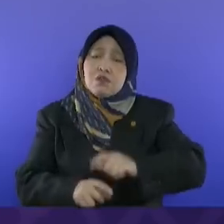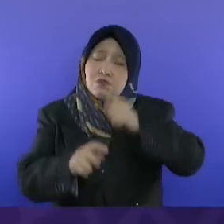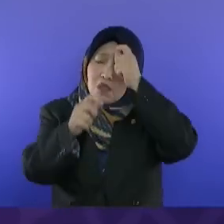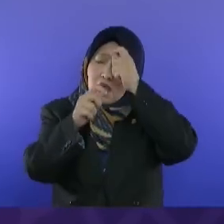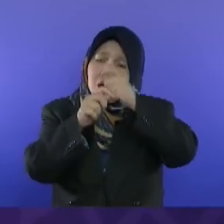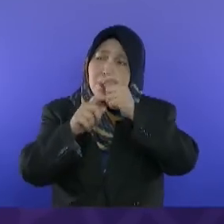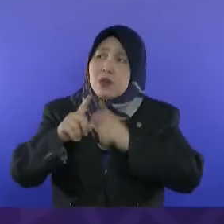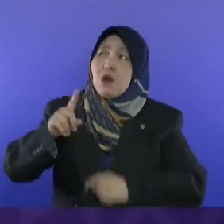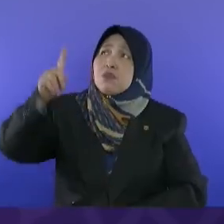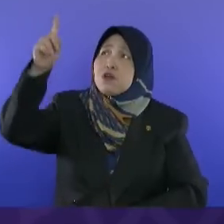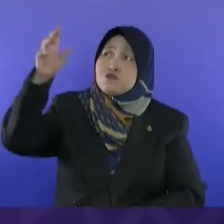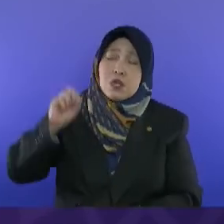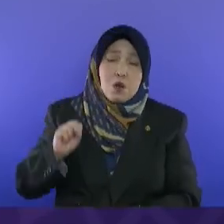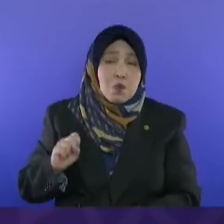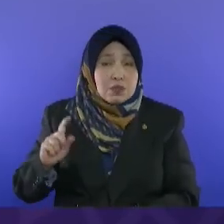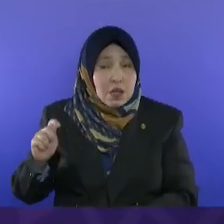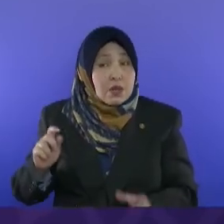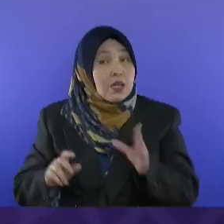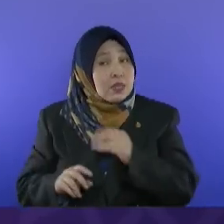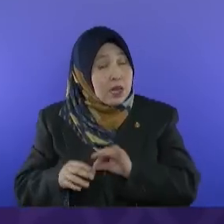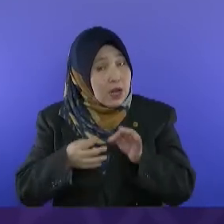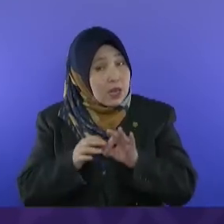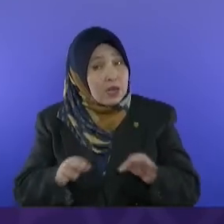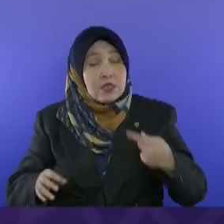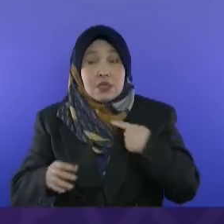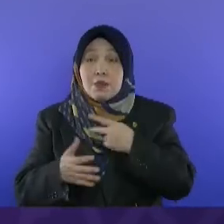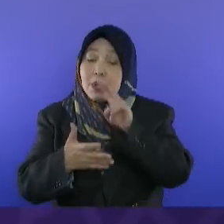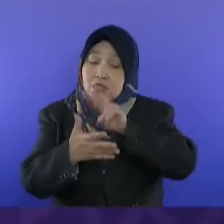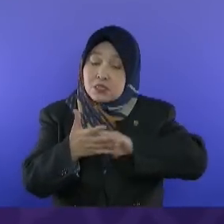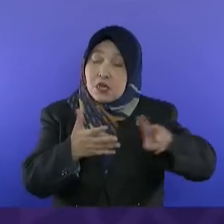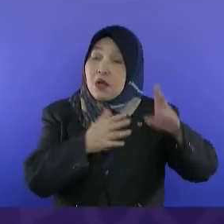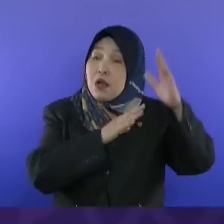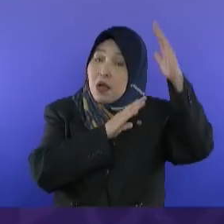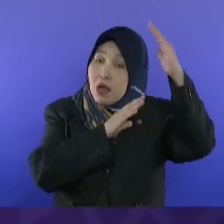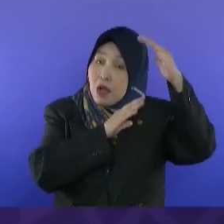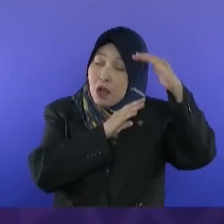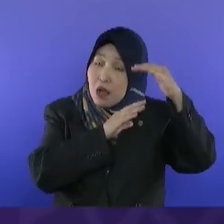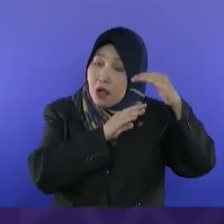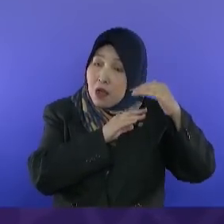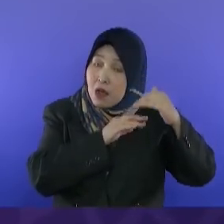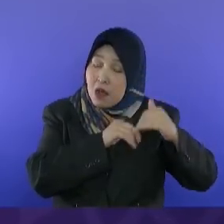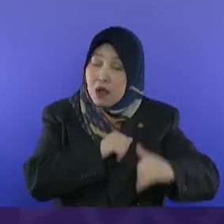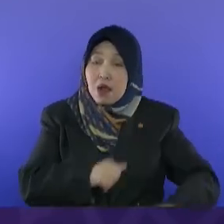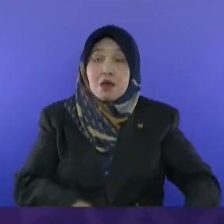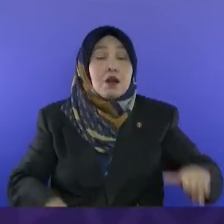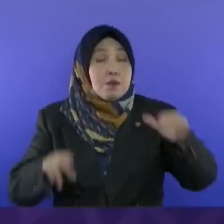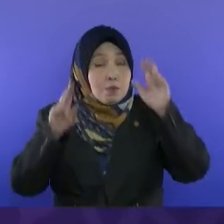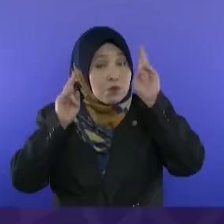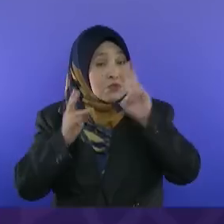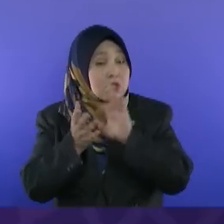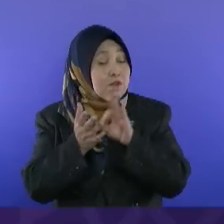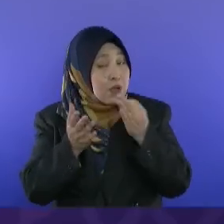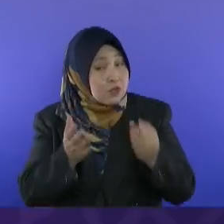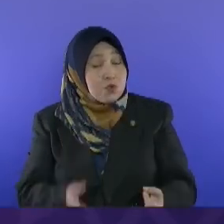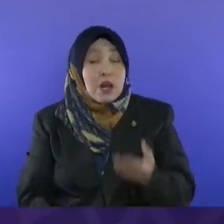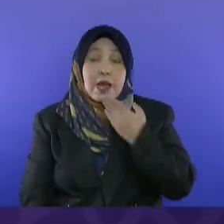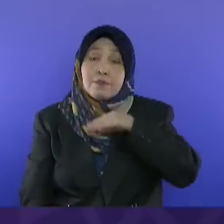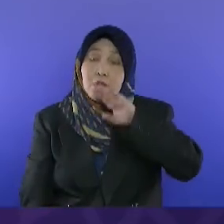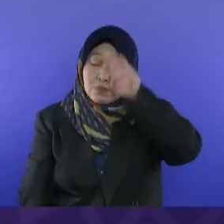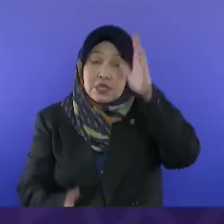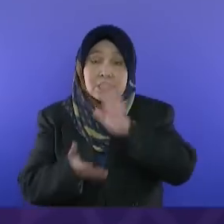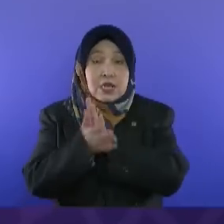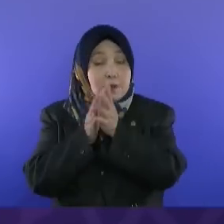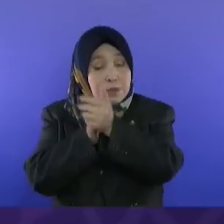Allah Subhanahu wa ta'ala dan ayat-ayat kita baca mudah-mudahan eee tadi ambil sebanyak untuk menjadi